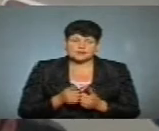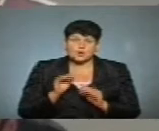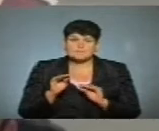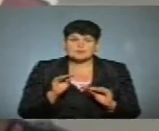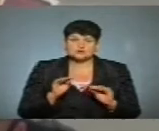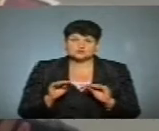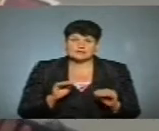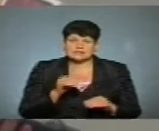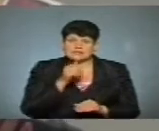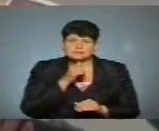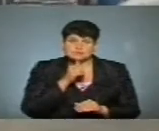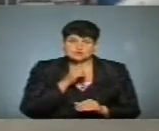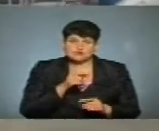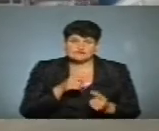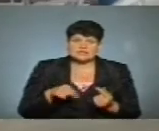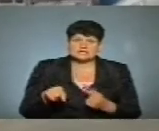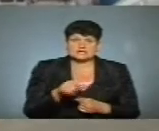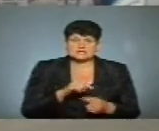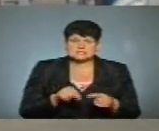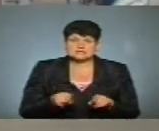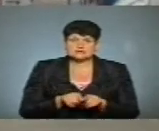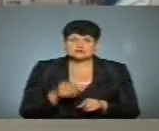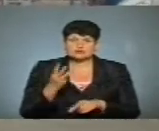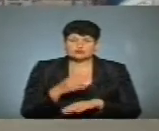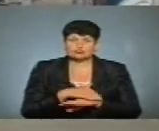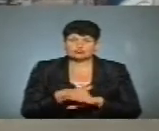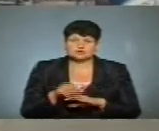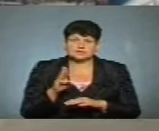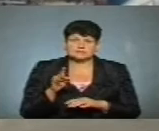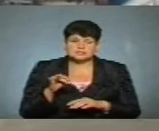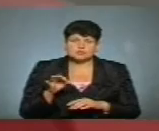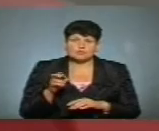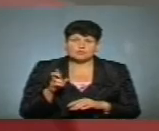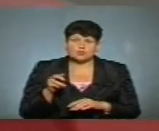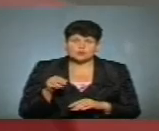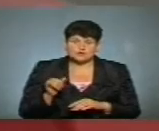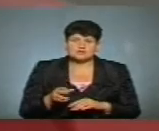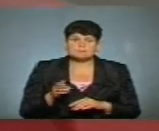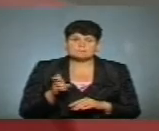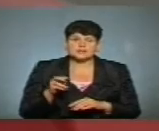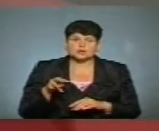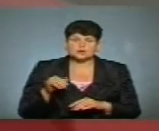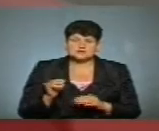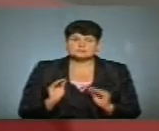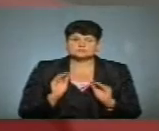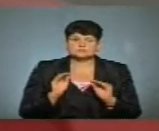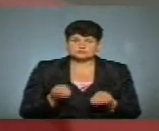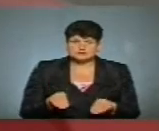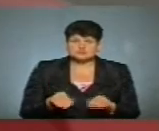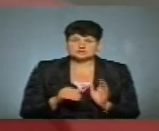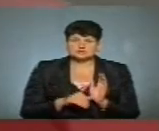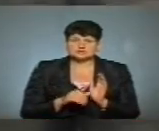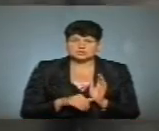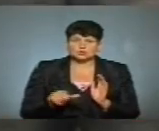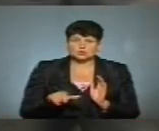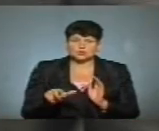облаштувати тимчасове кільце. Також на 3 вулицях – Шептицького, Оболоні та Білогірської – додатково встановили 60 дорожніх